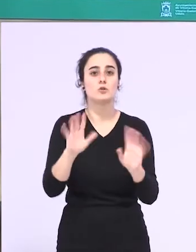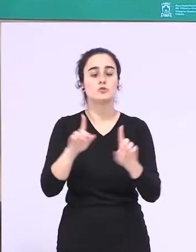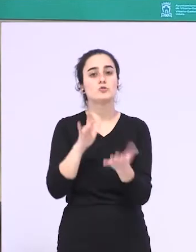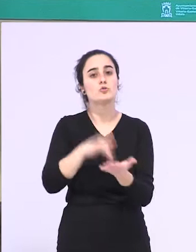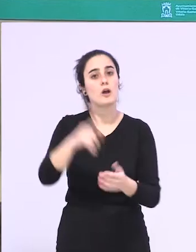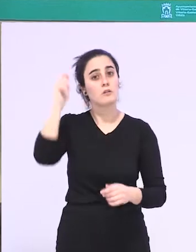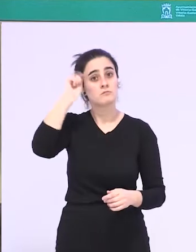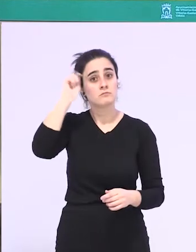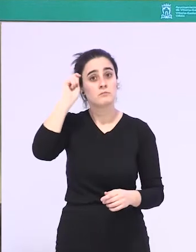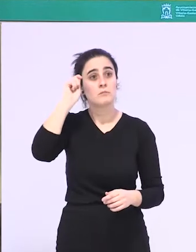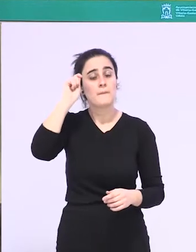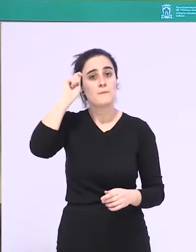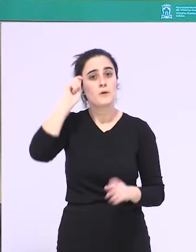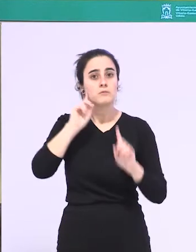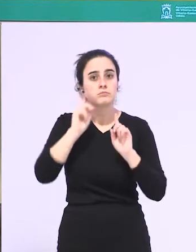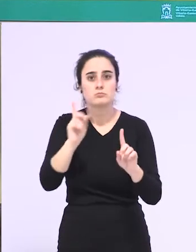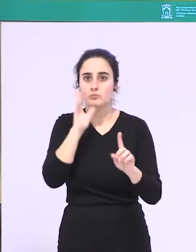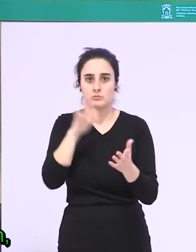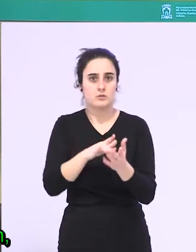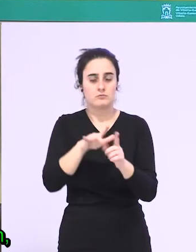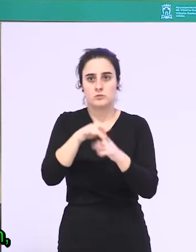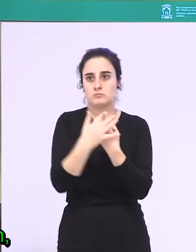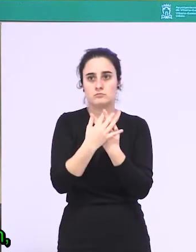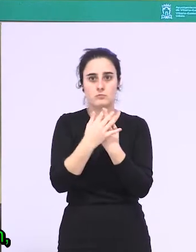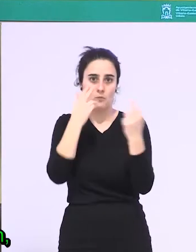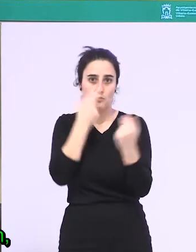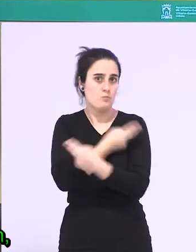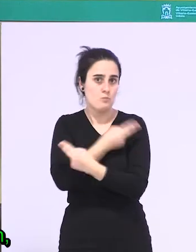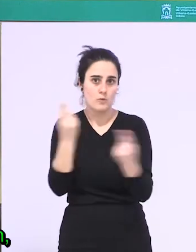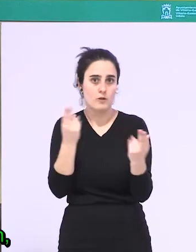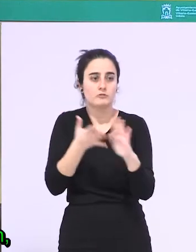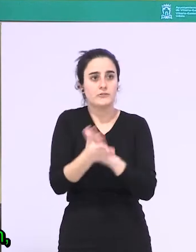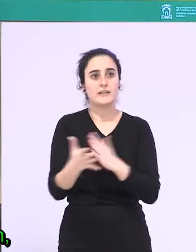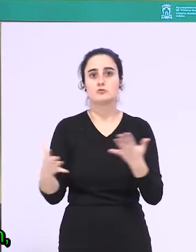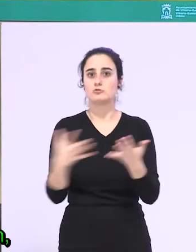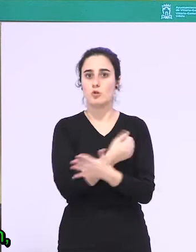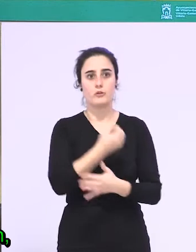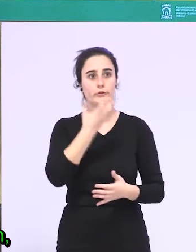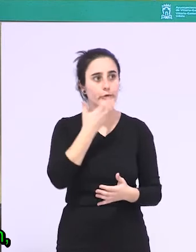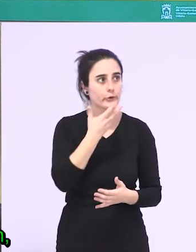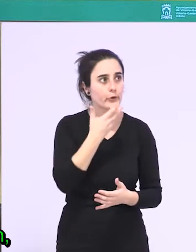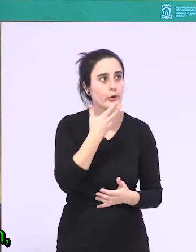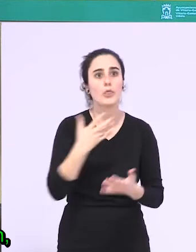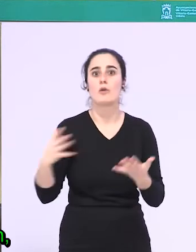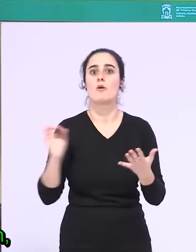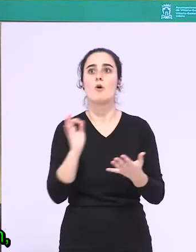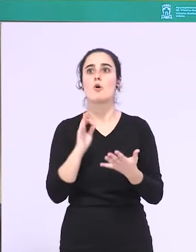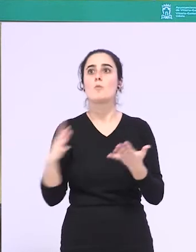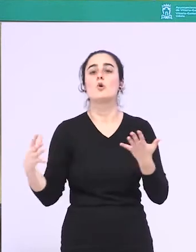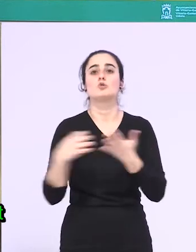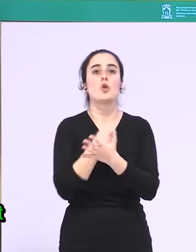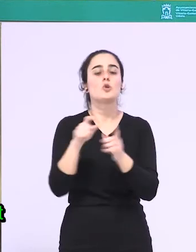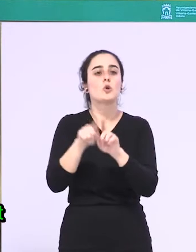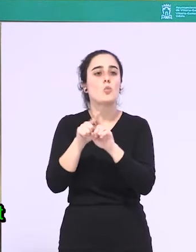batetik oso kasu publikoa, ez? Eta nolabait denon ezagutza edo imaginario partekatuaren parte bihurtu da